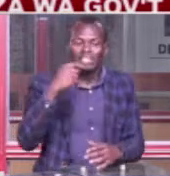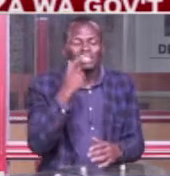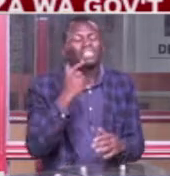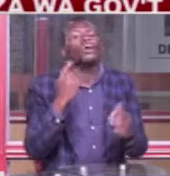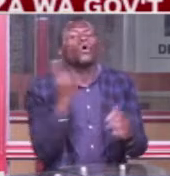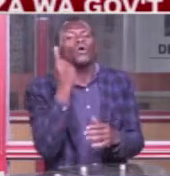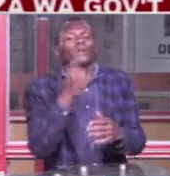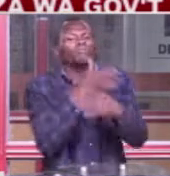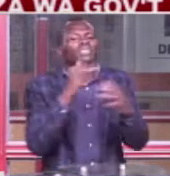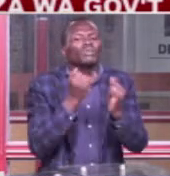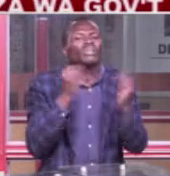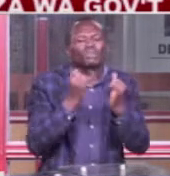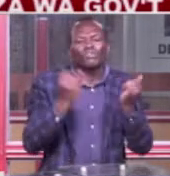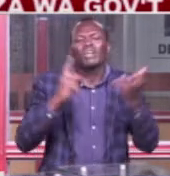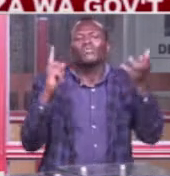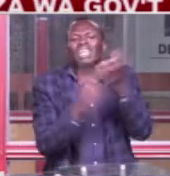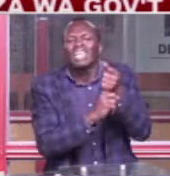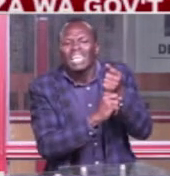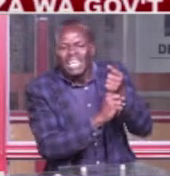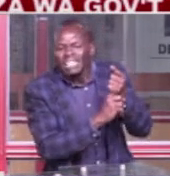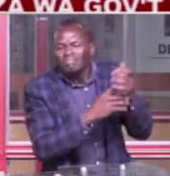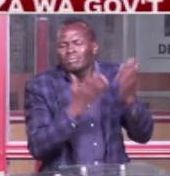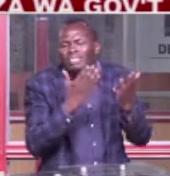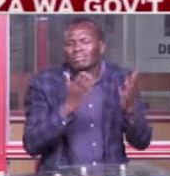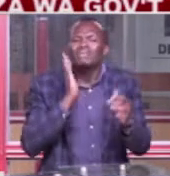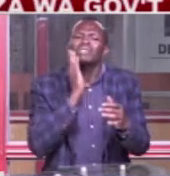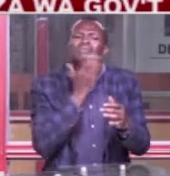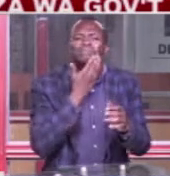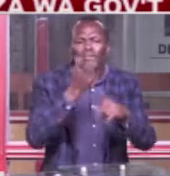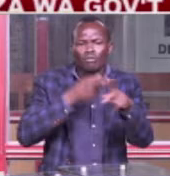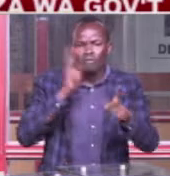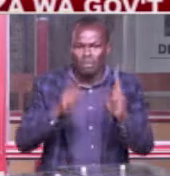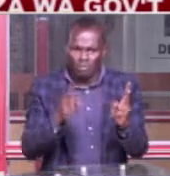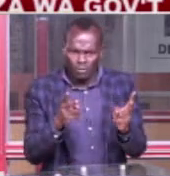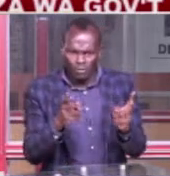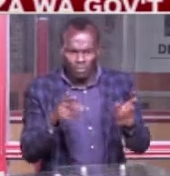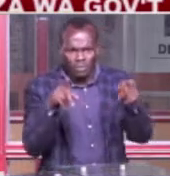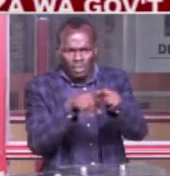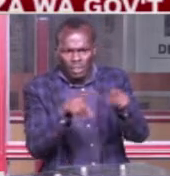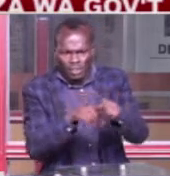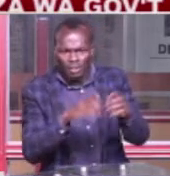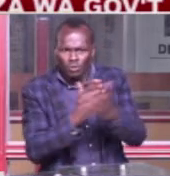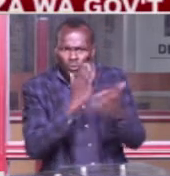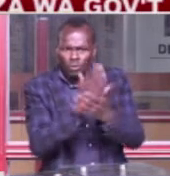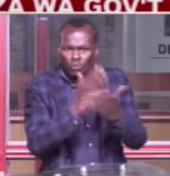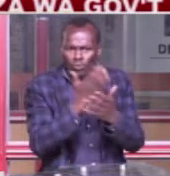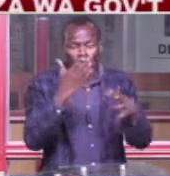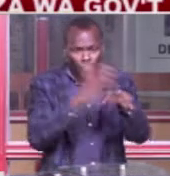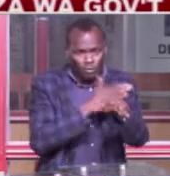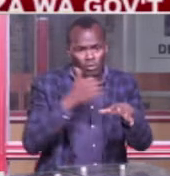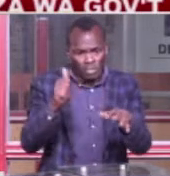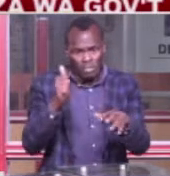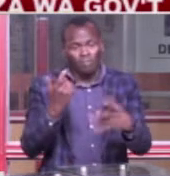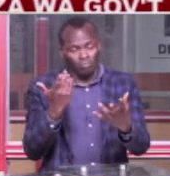twawa amagezi audit bwaba yakolebwa mu mateeka ekolebwa etya era twagenda mu maaso okuteeka ku entegeka okulaba nti